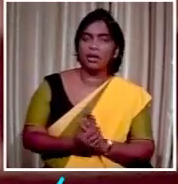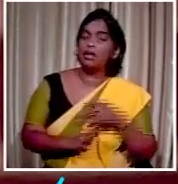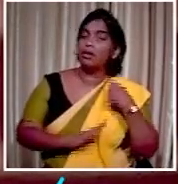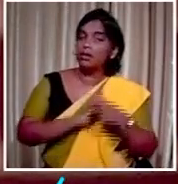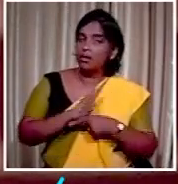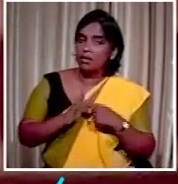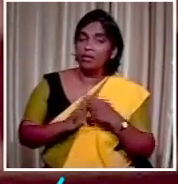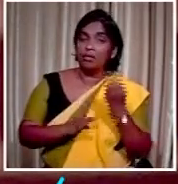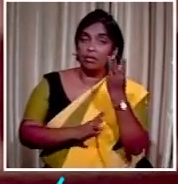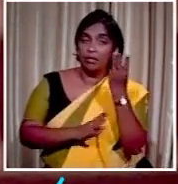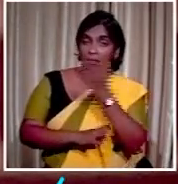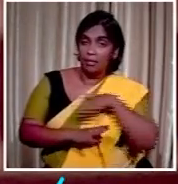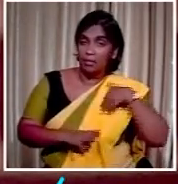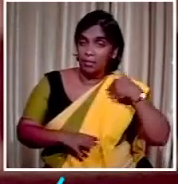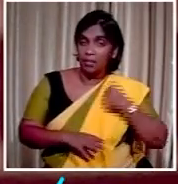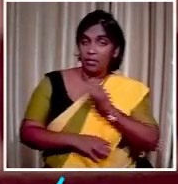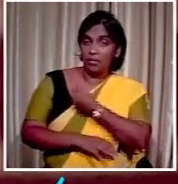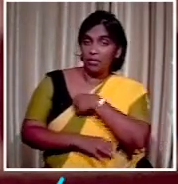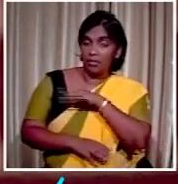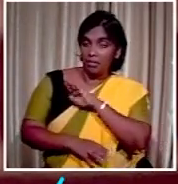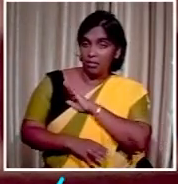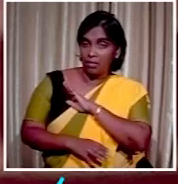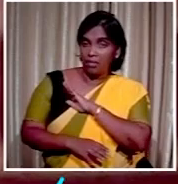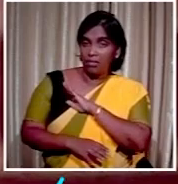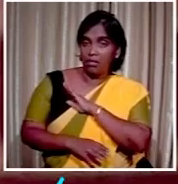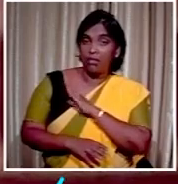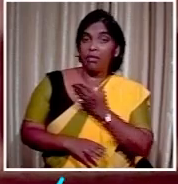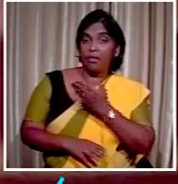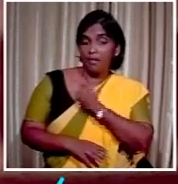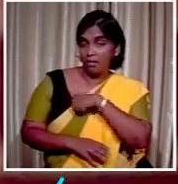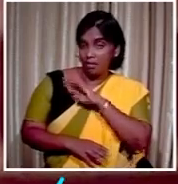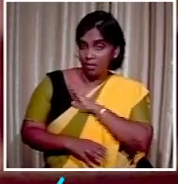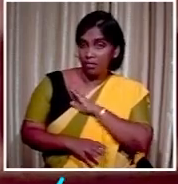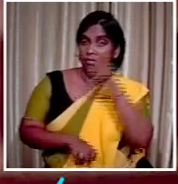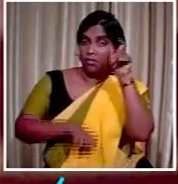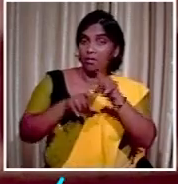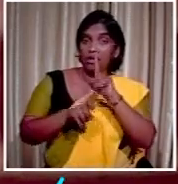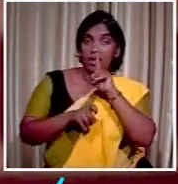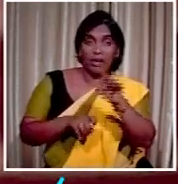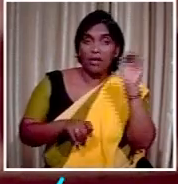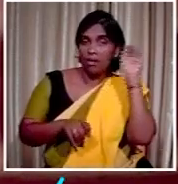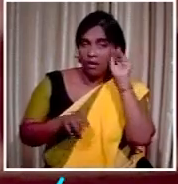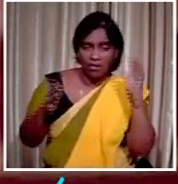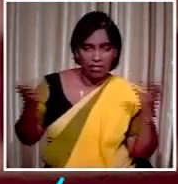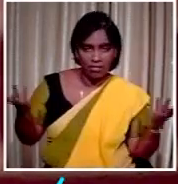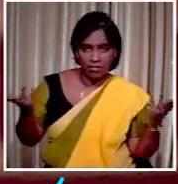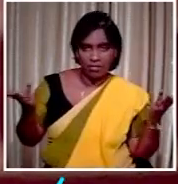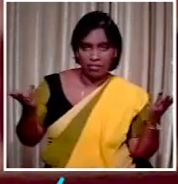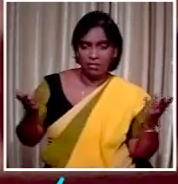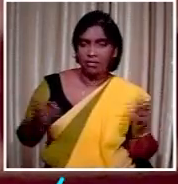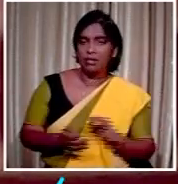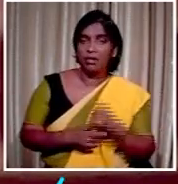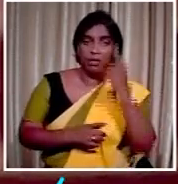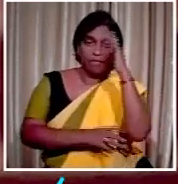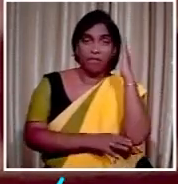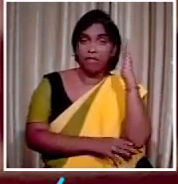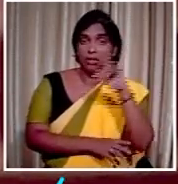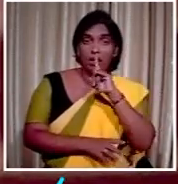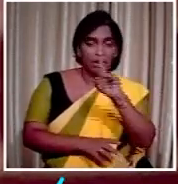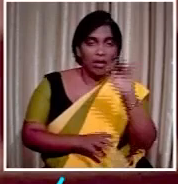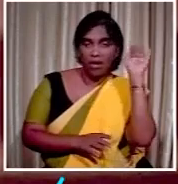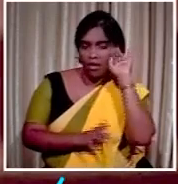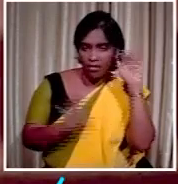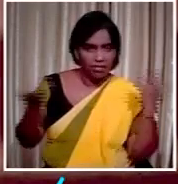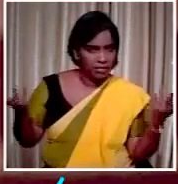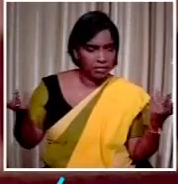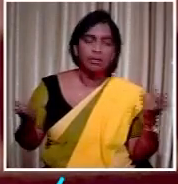ලංකාවේ ත්‍රිනිකාය පූජක මහානායක ස්වාමින් වහන්සේලා කියන එක අහන්නේ නැත්තම් කාඩියල උන්වහන්සේ කියන එක අහන්නේ